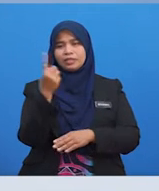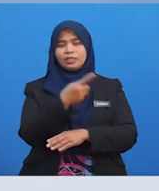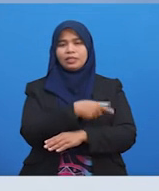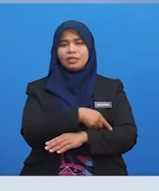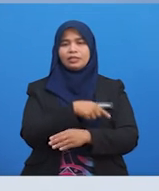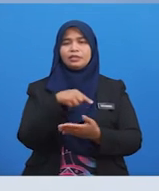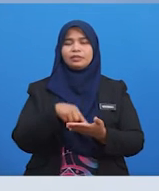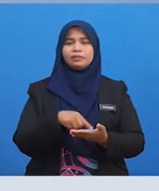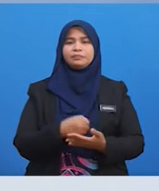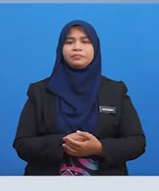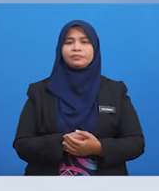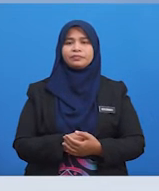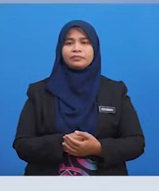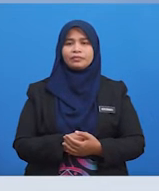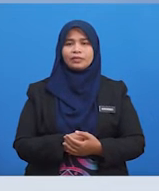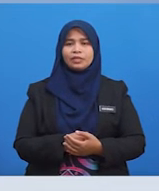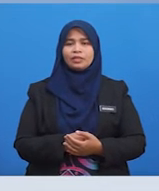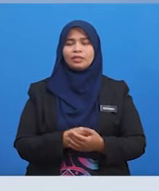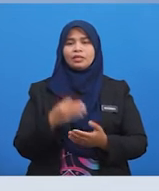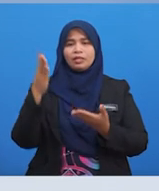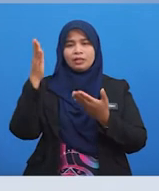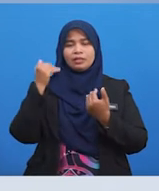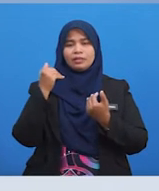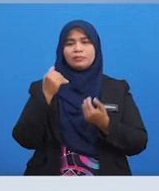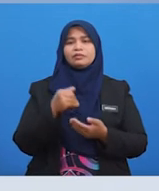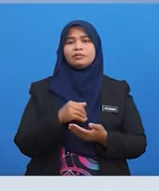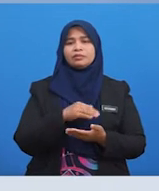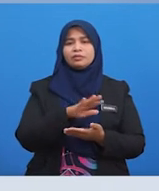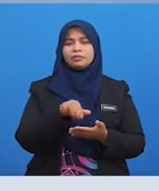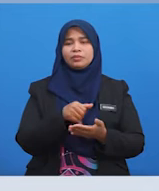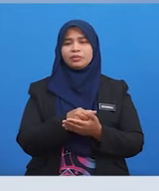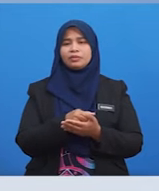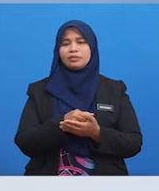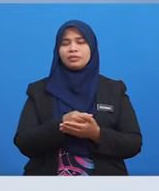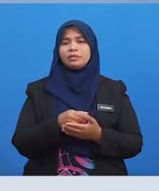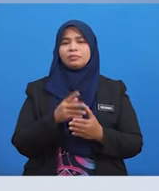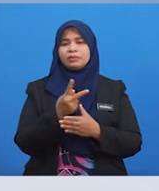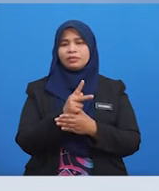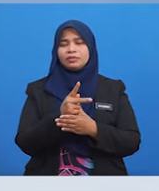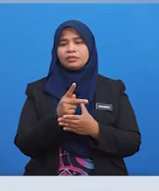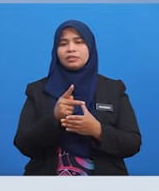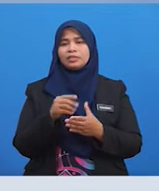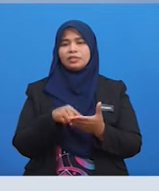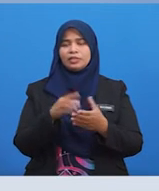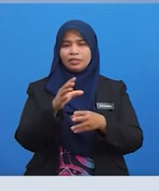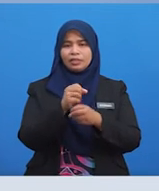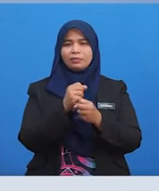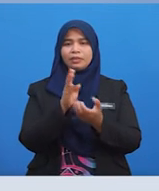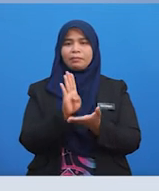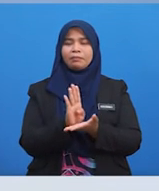kita pada hari ini. Diharapkan perkongsian ini